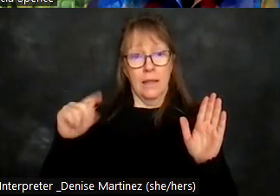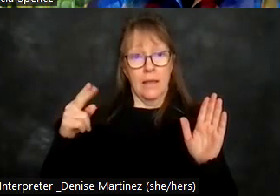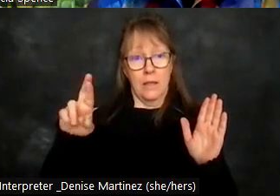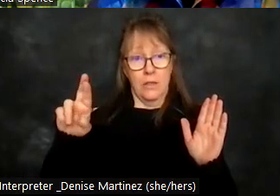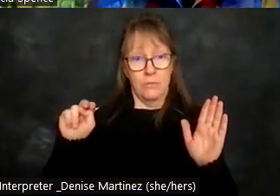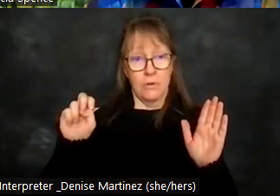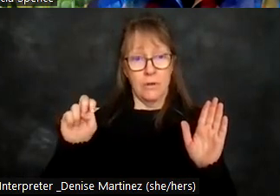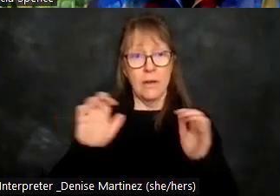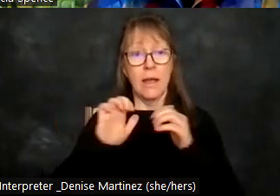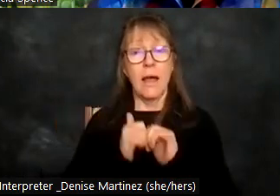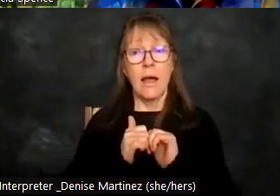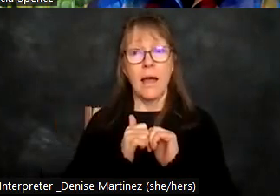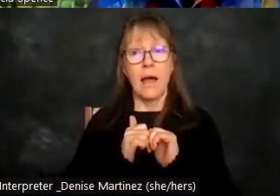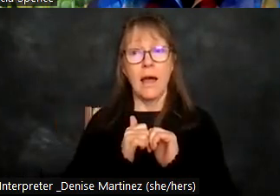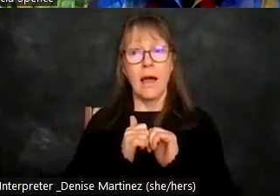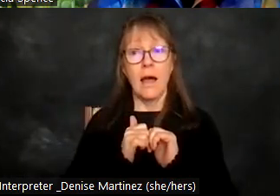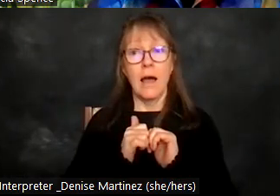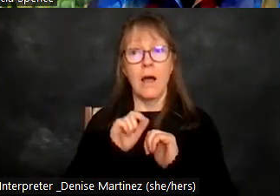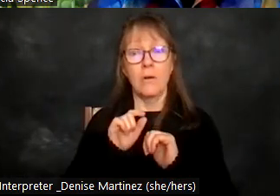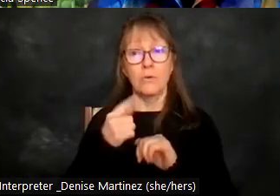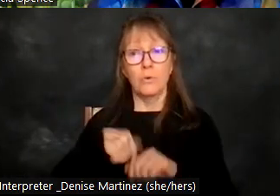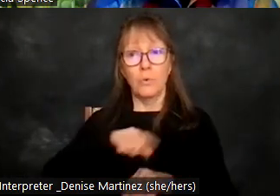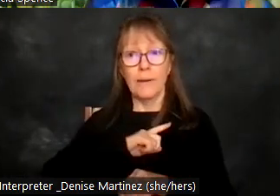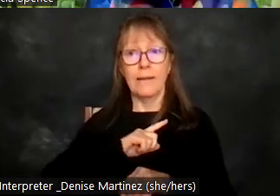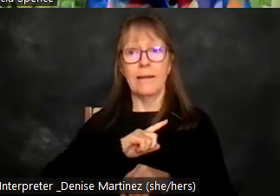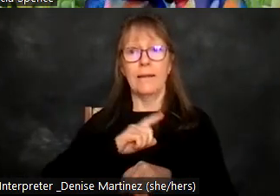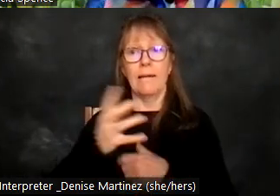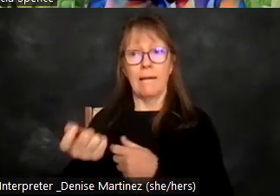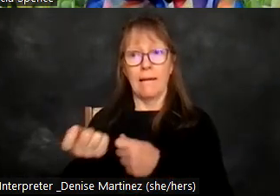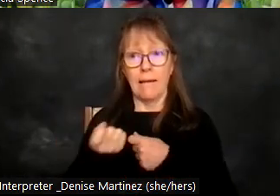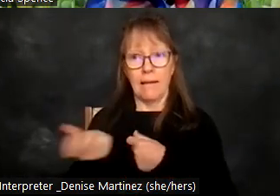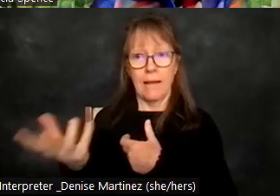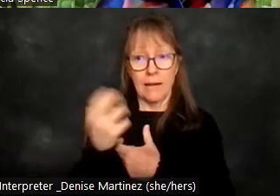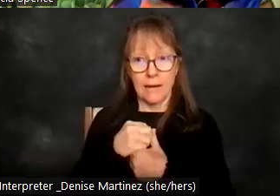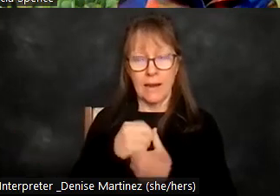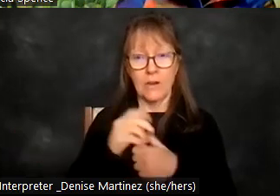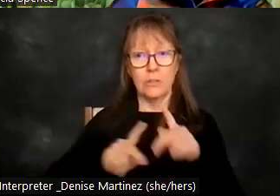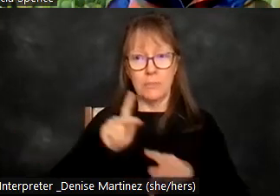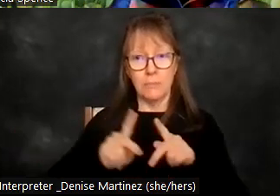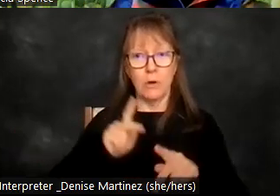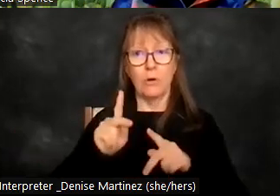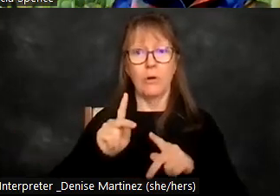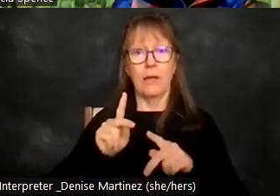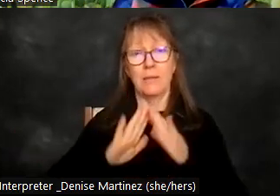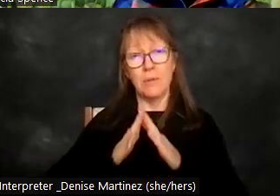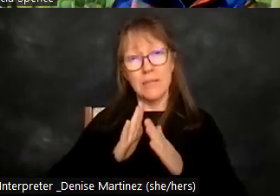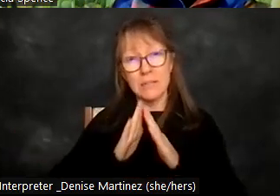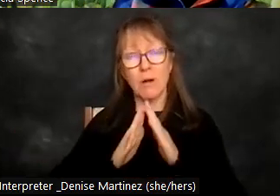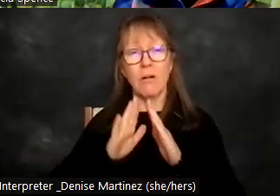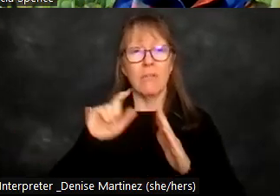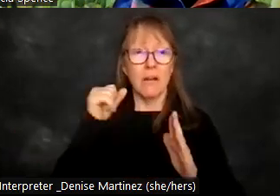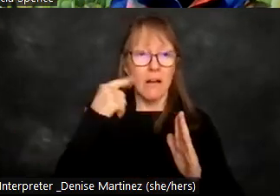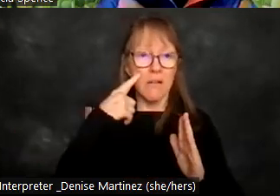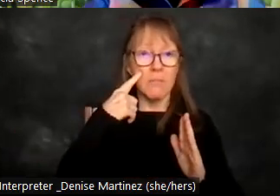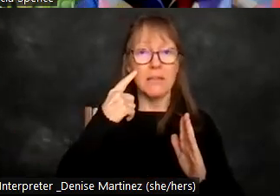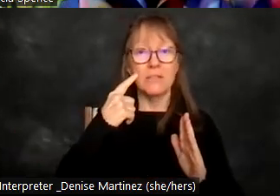t'a posée, c'est qui nous capables d'engager mon yo dans le projet pour faire